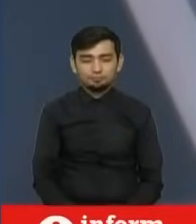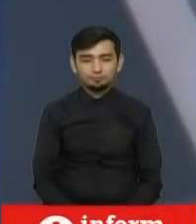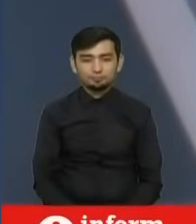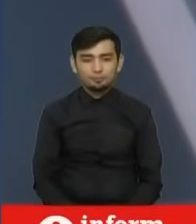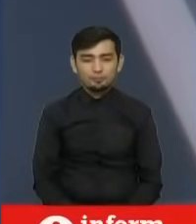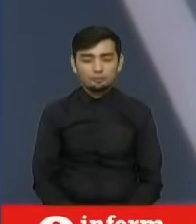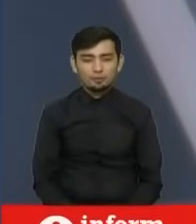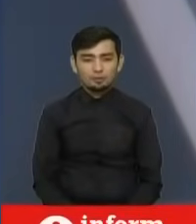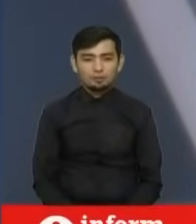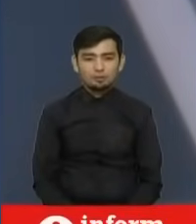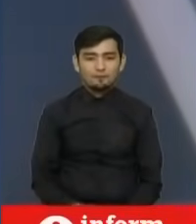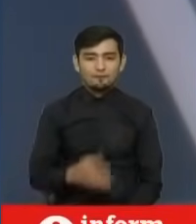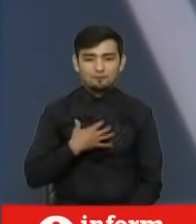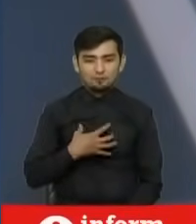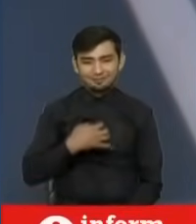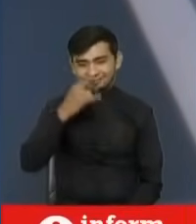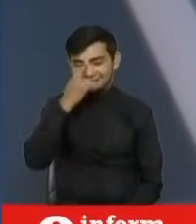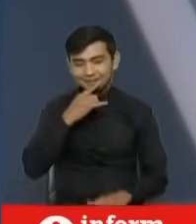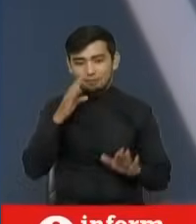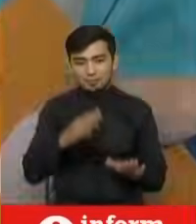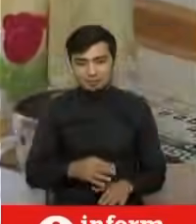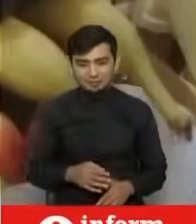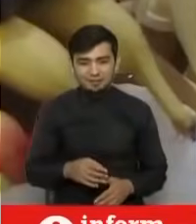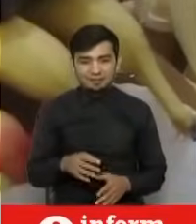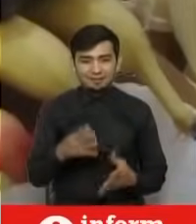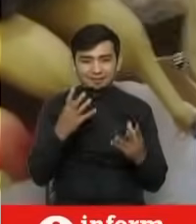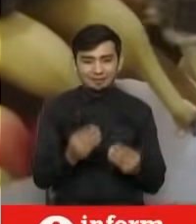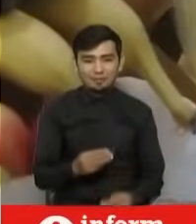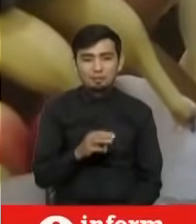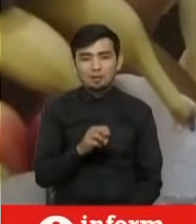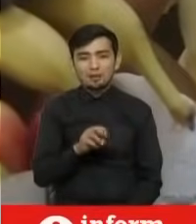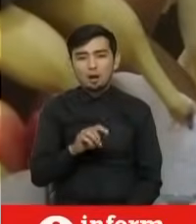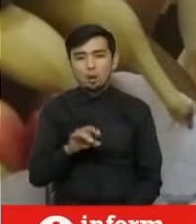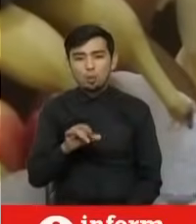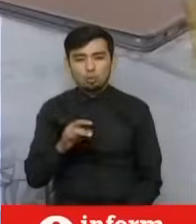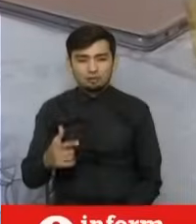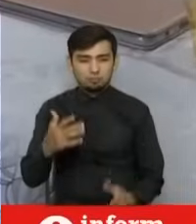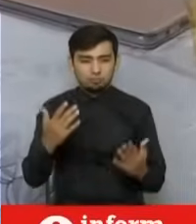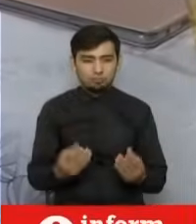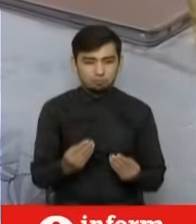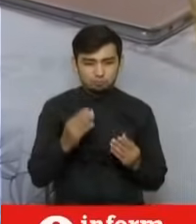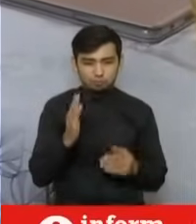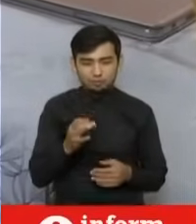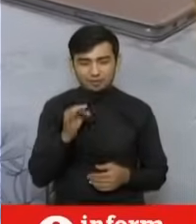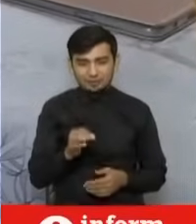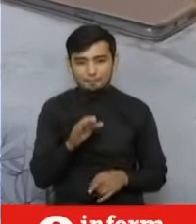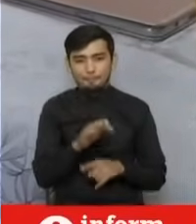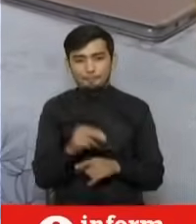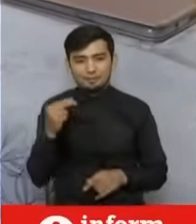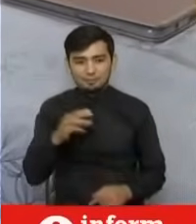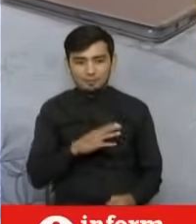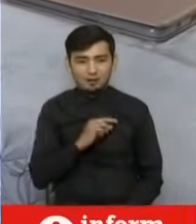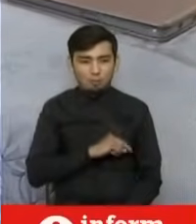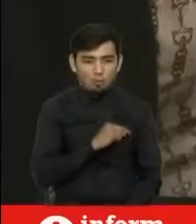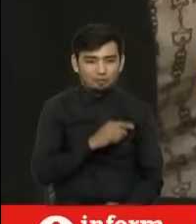алтынсарино в воскресенье в Казахстане отметят День металлурга президент кам подписал указ о награждении